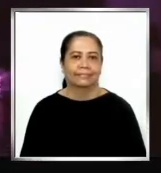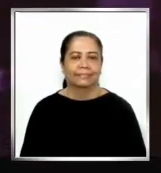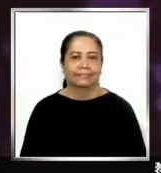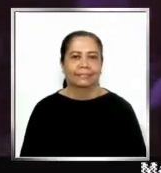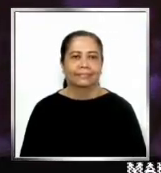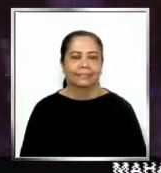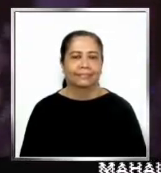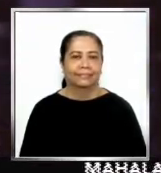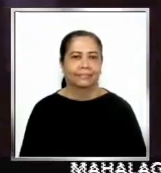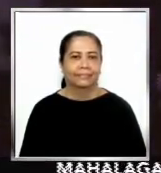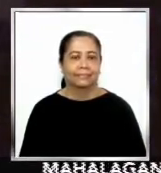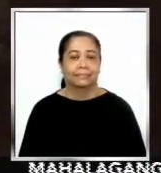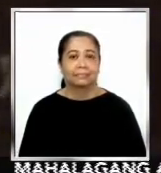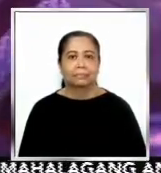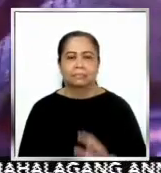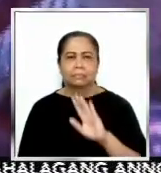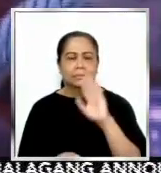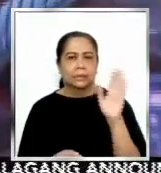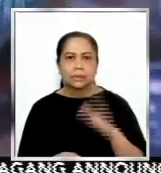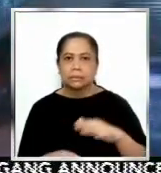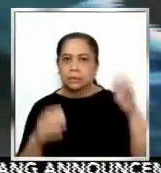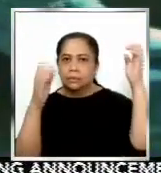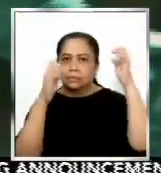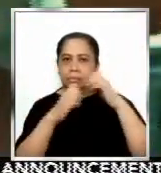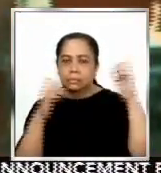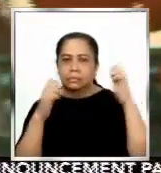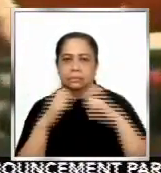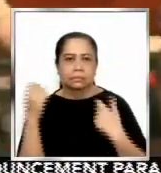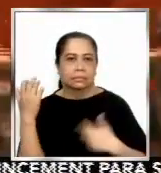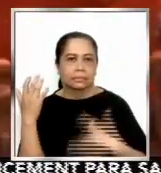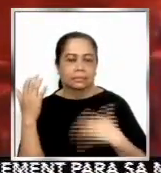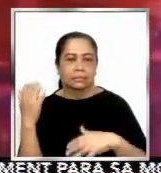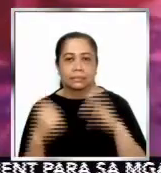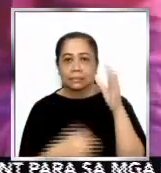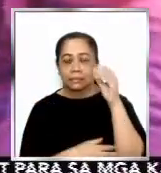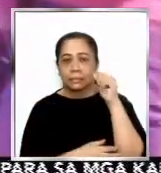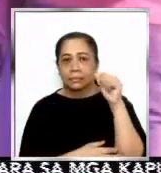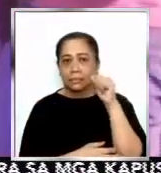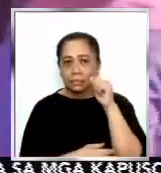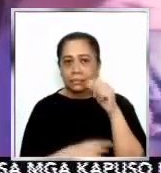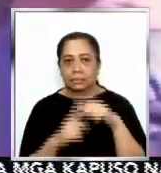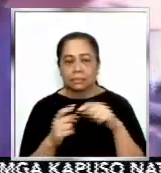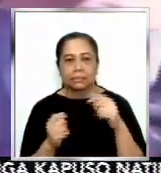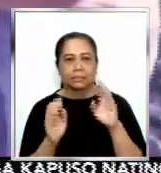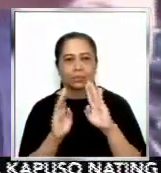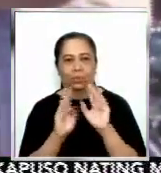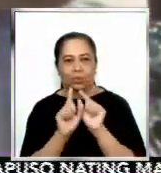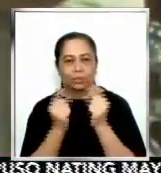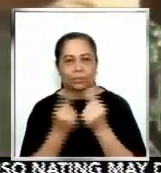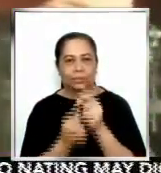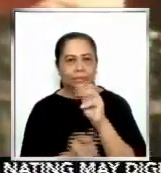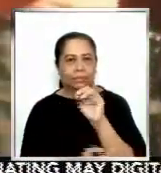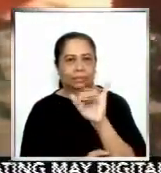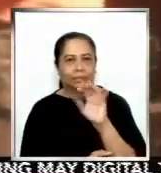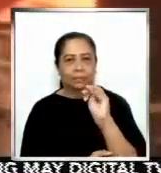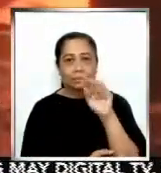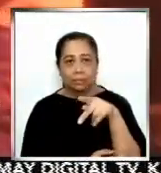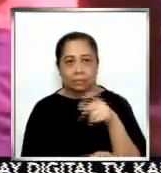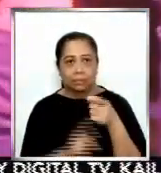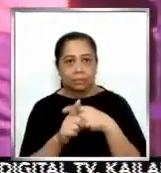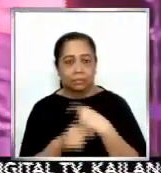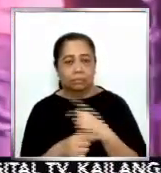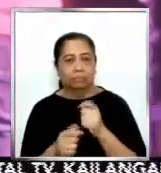pagbangon. Ni minsan, di raw naisip ng gitaristang si Chin Alcantara ng bandang MYMP na mula sa